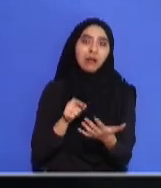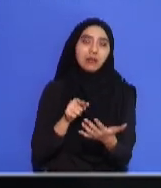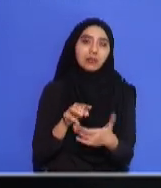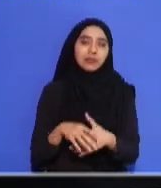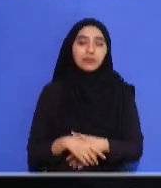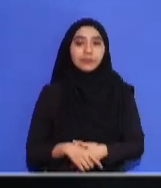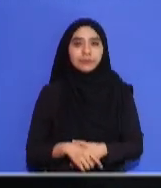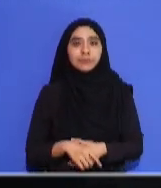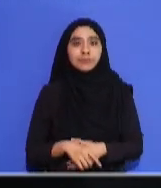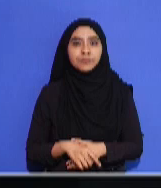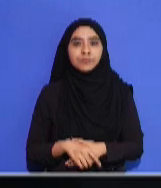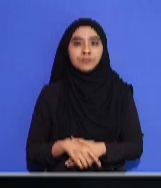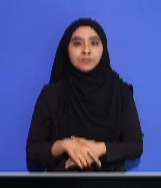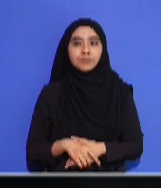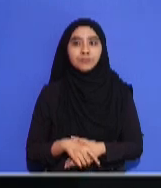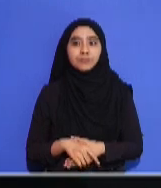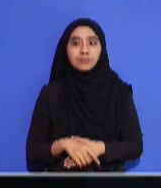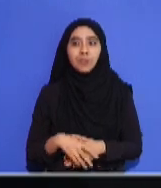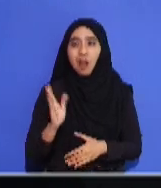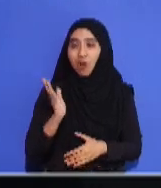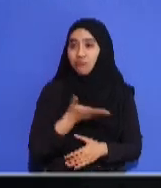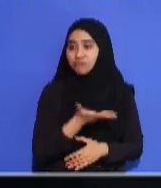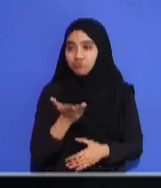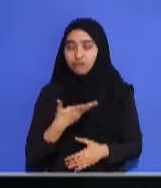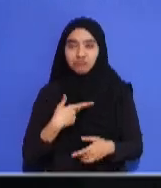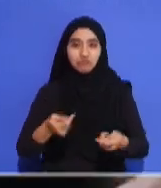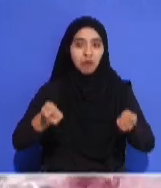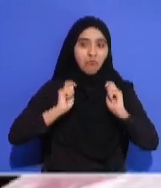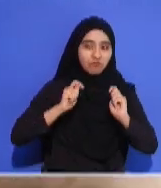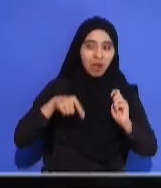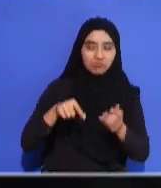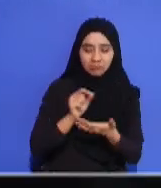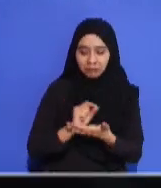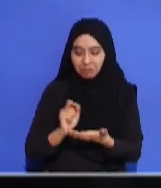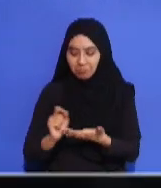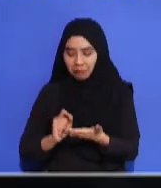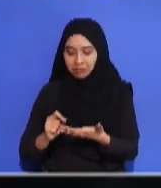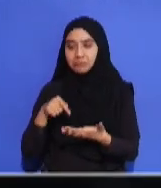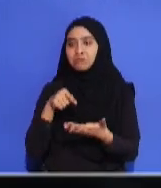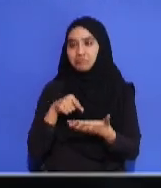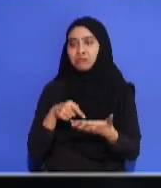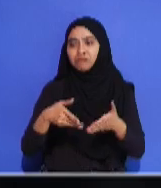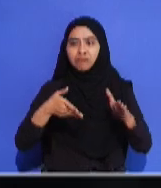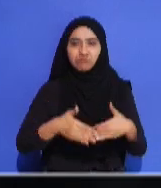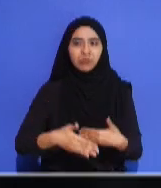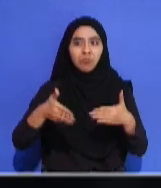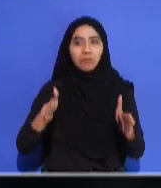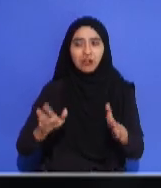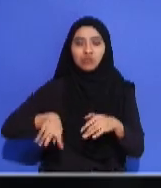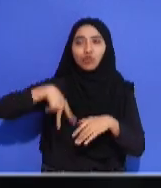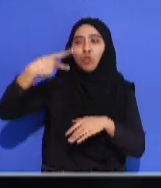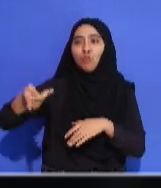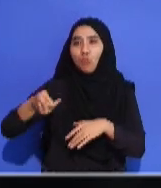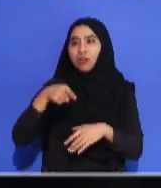akuntabel bahkan ketika para pelamar mengerjakan itu itu nanti di luar kita siarkan melalui